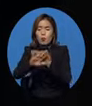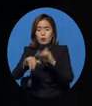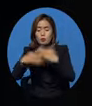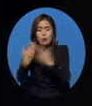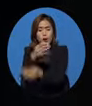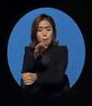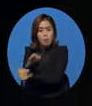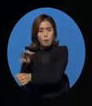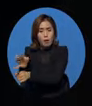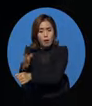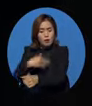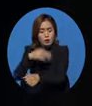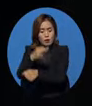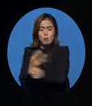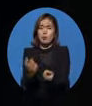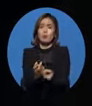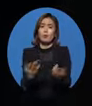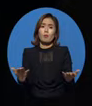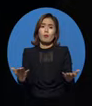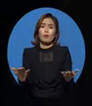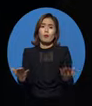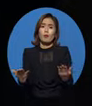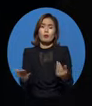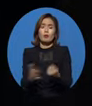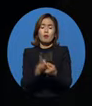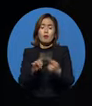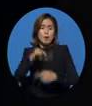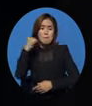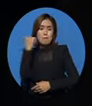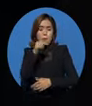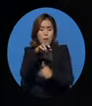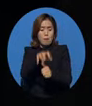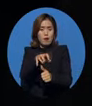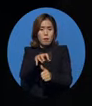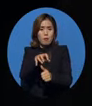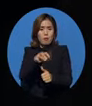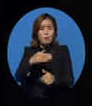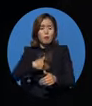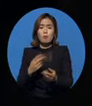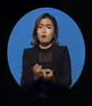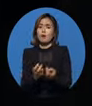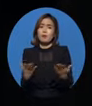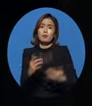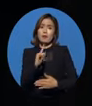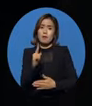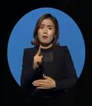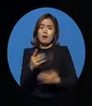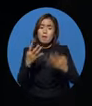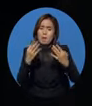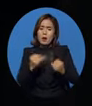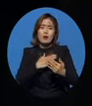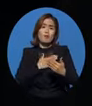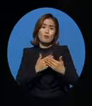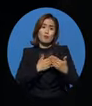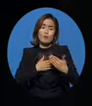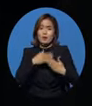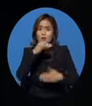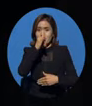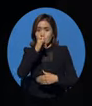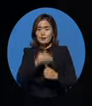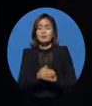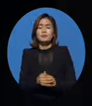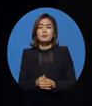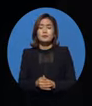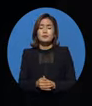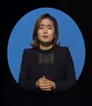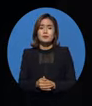샀는데 나는 방법이 없지 않는가 근데 이렇게 강화시키는 나눠 어떡하란 말인가 이런 것 때문에 굉장히 많은 불안이 있어서 불만도 있고